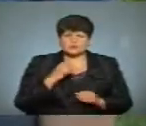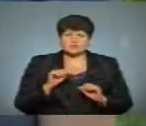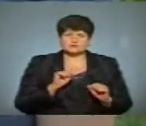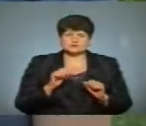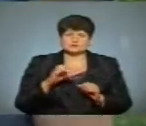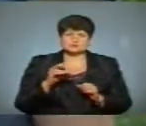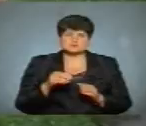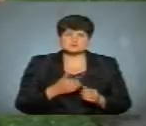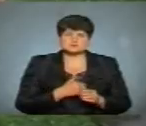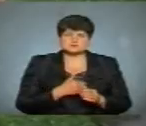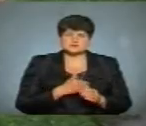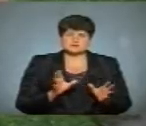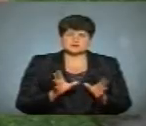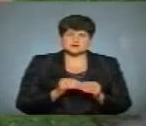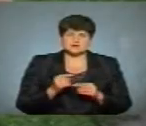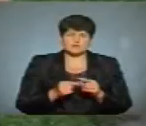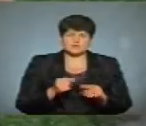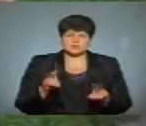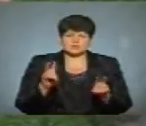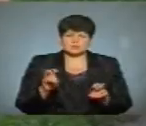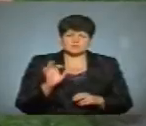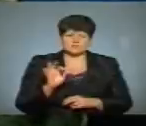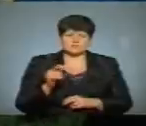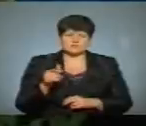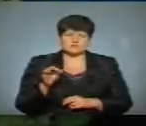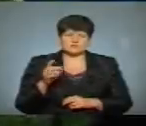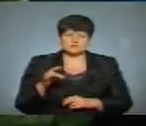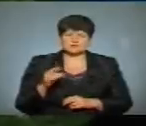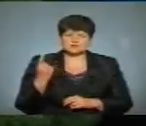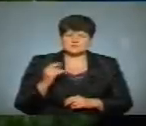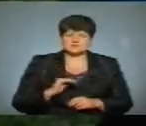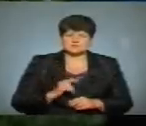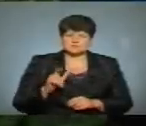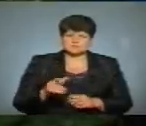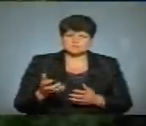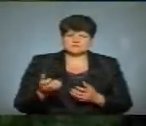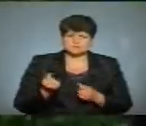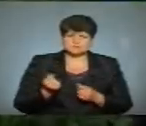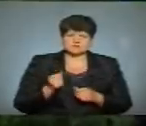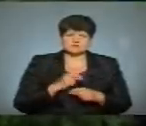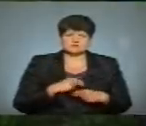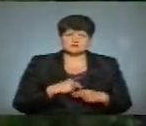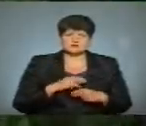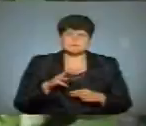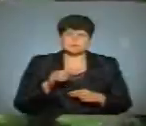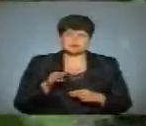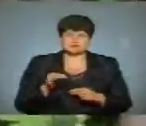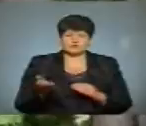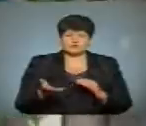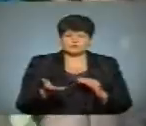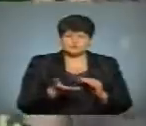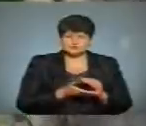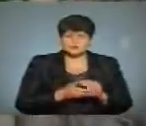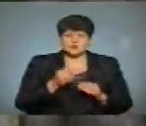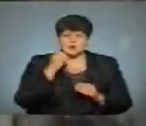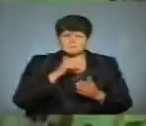координаторка соціальної ініціативи «Єднання поколінь» Ольга Гордієнко. Каже, один підприємець найняв працівника з мотокосою. Він скошує високі зарослі, а